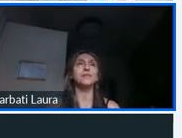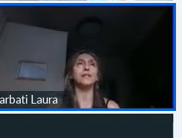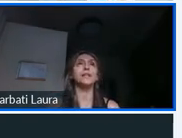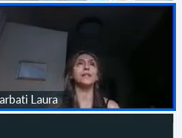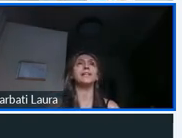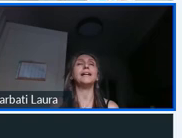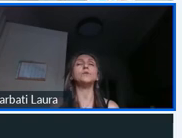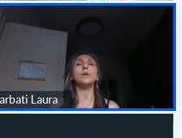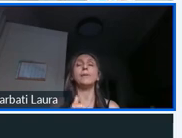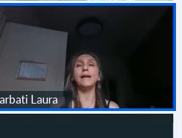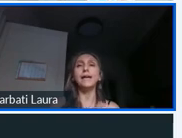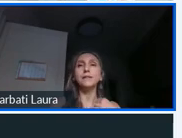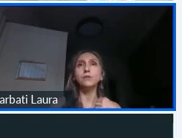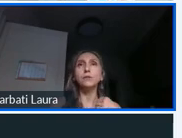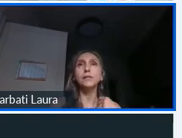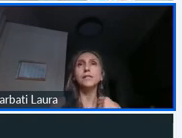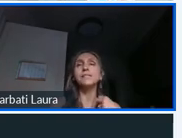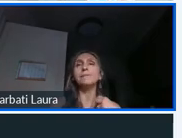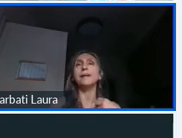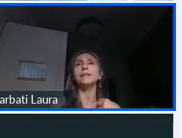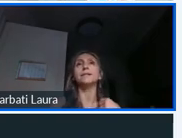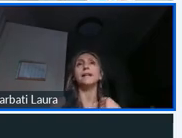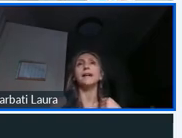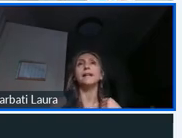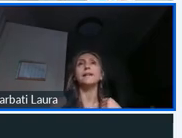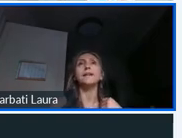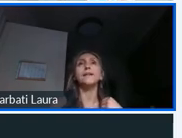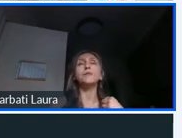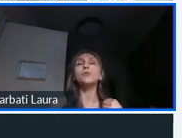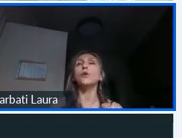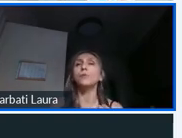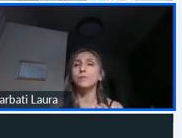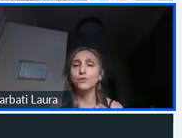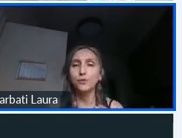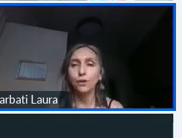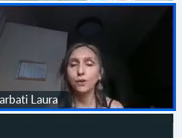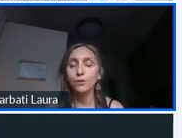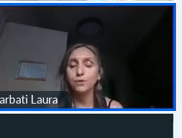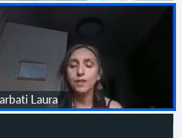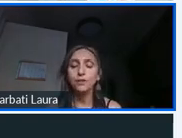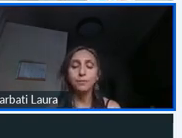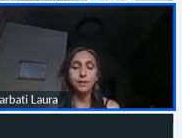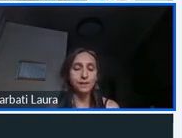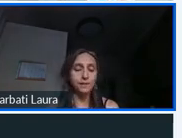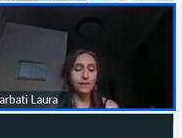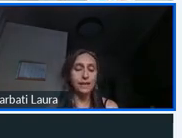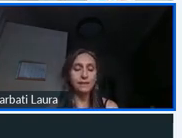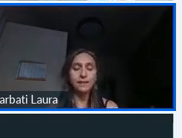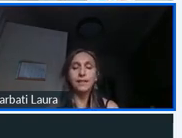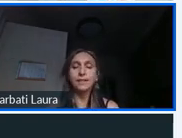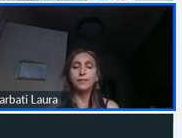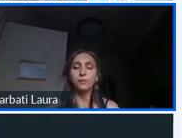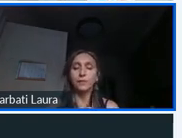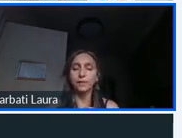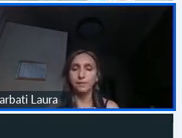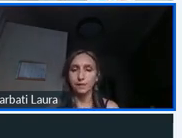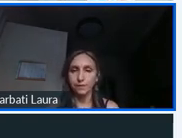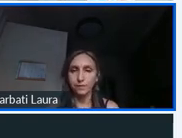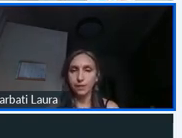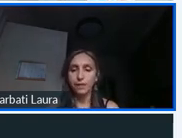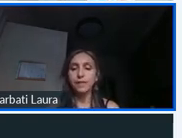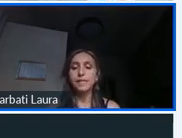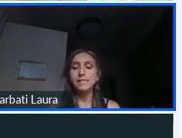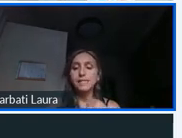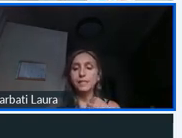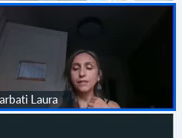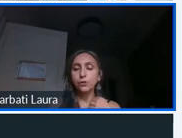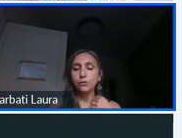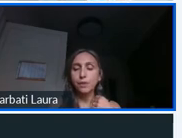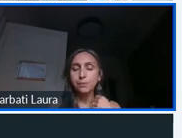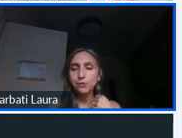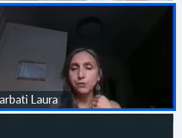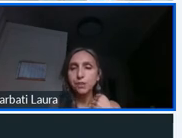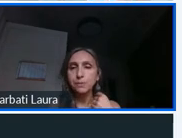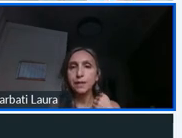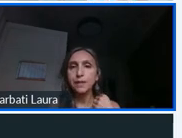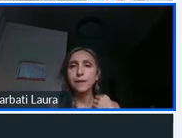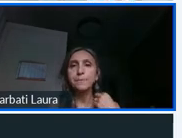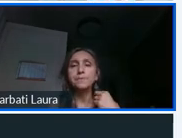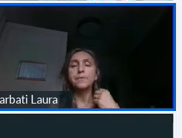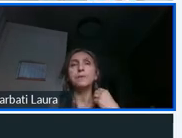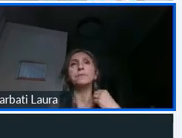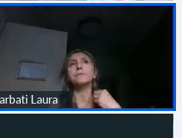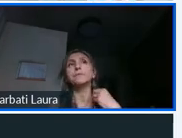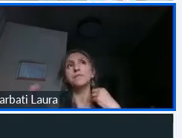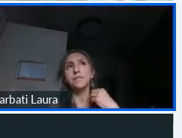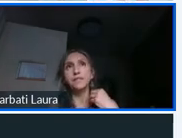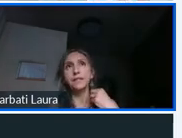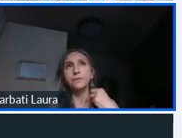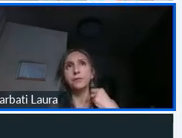di trasmettere, il dato aperto rispetta in un colpo solo una normativa di dati e di obiettivi. Se ciò non è